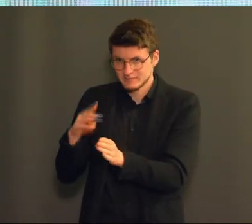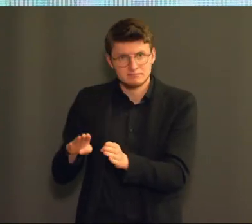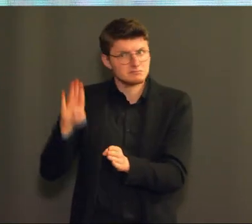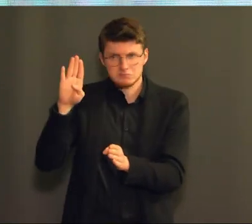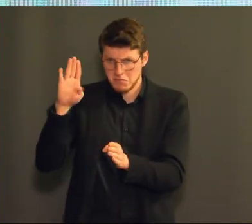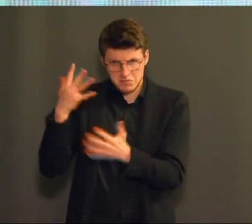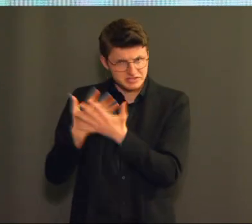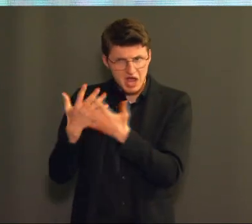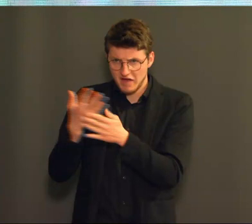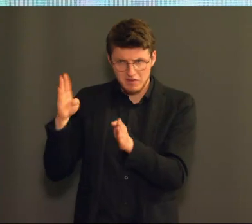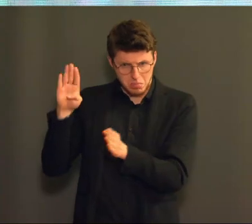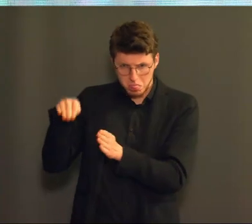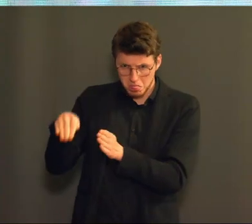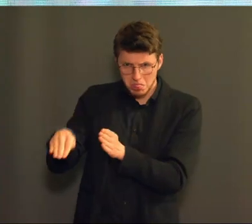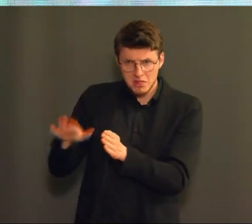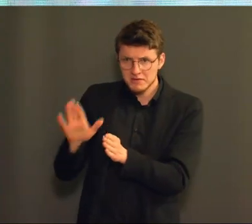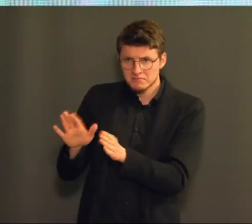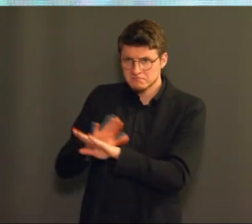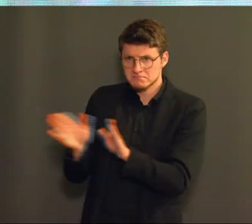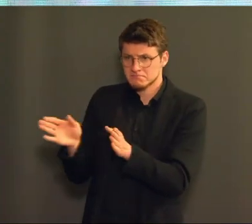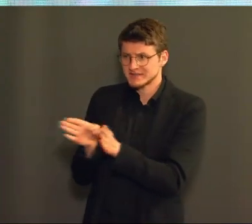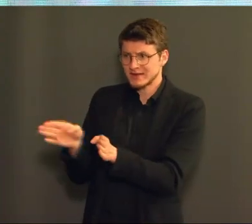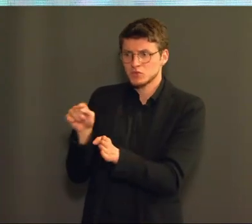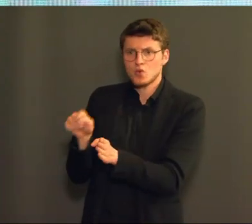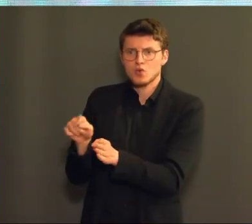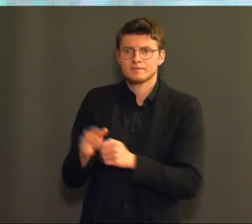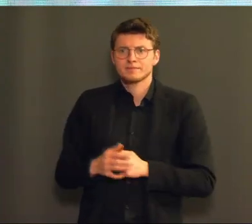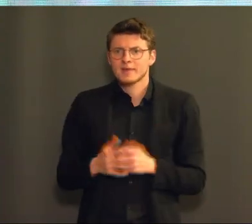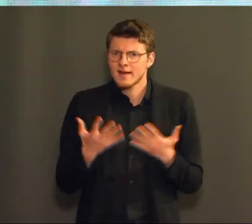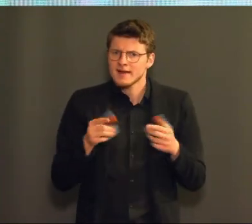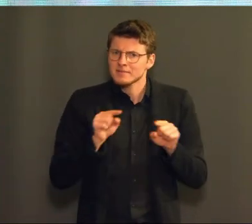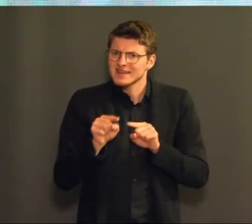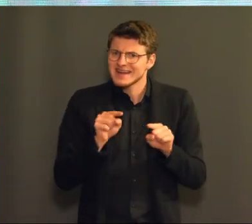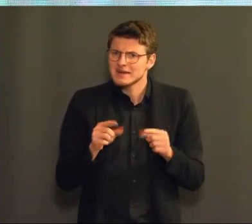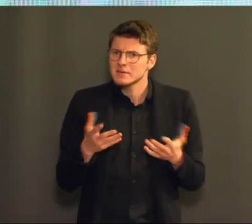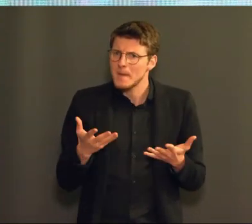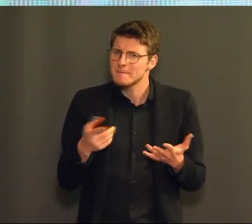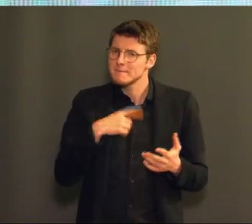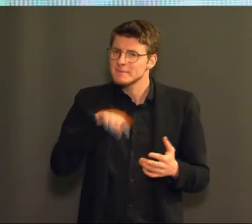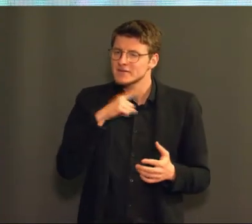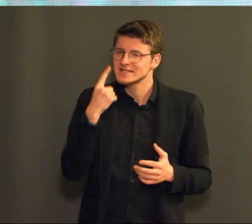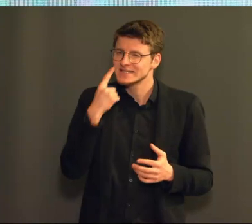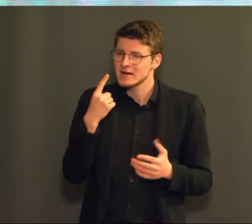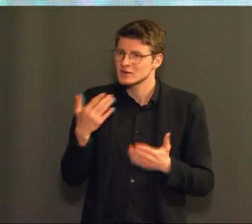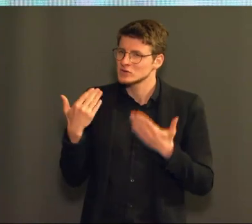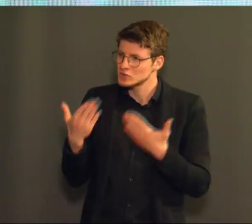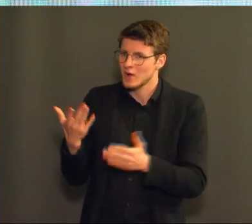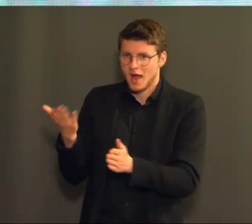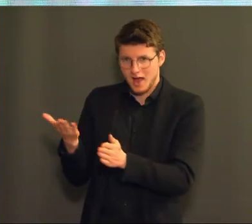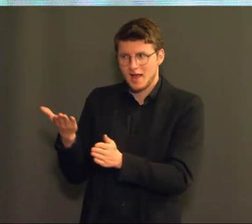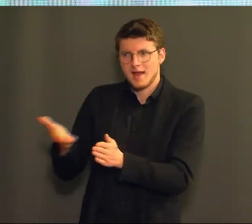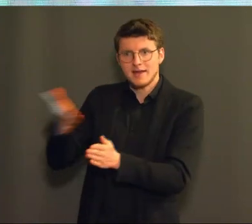COVID-19 vastgesteld. En hieruit kunnen we afleiden dat het effect van de